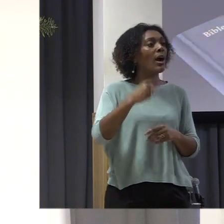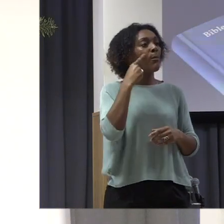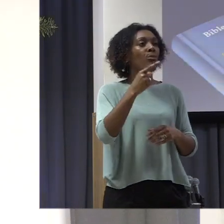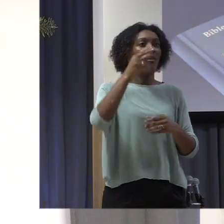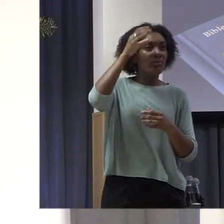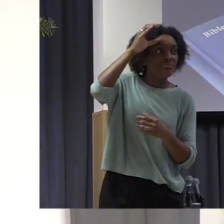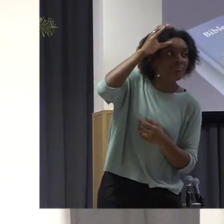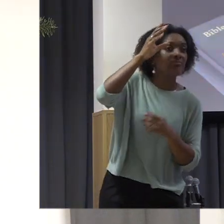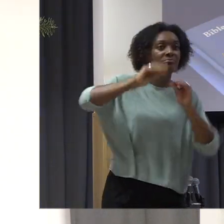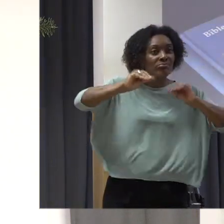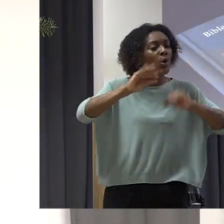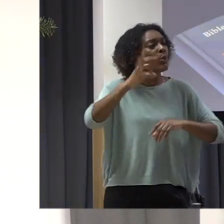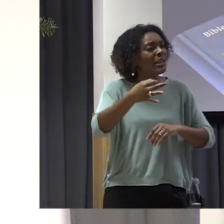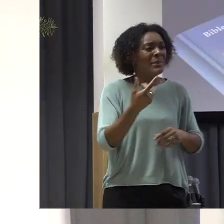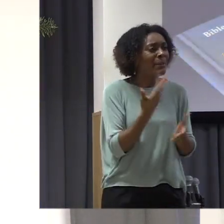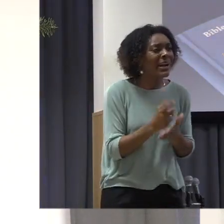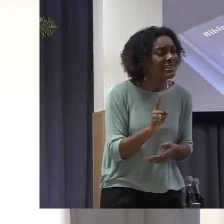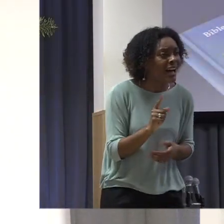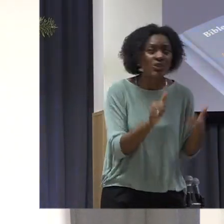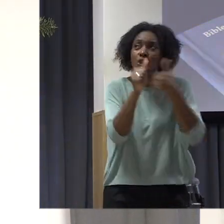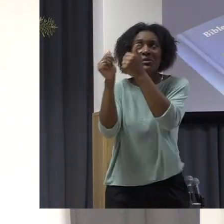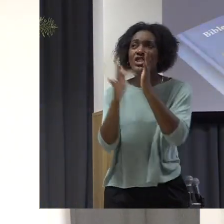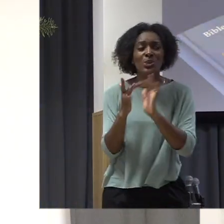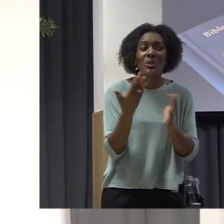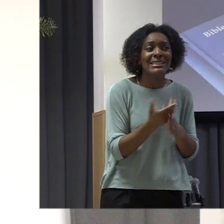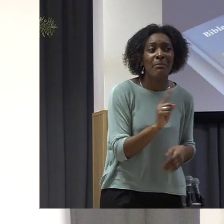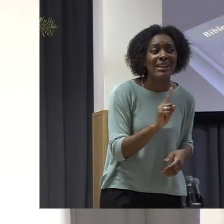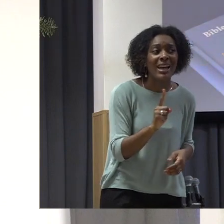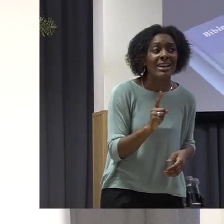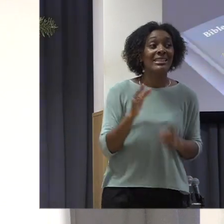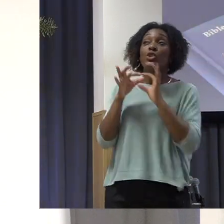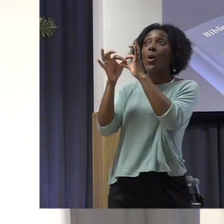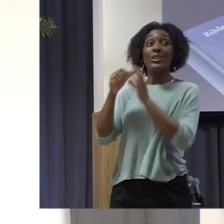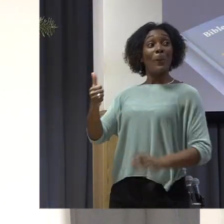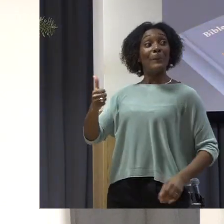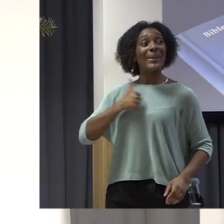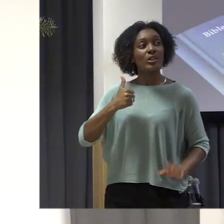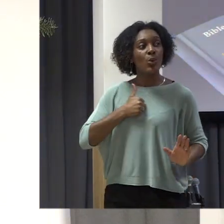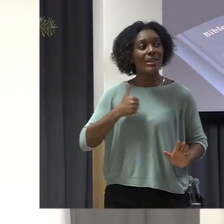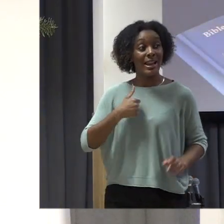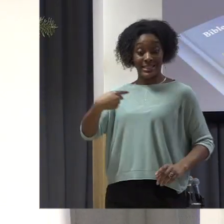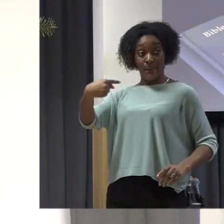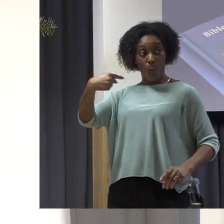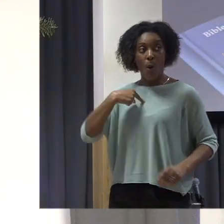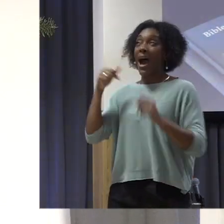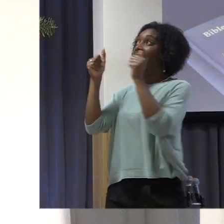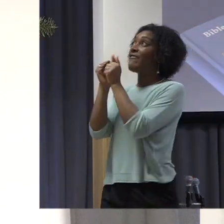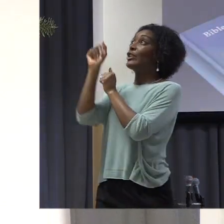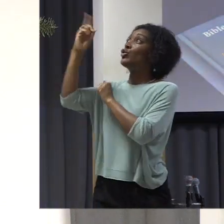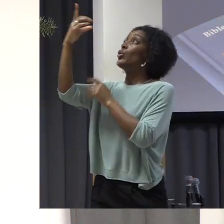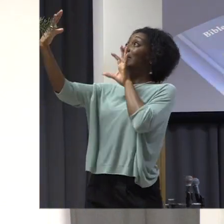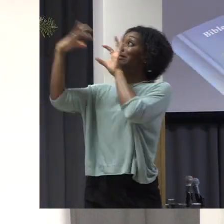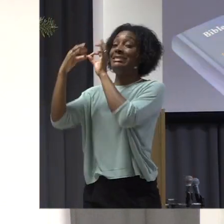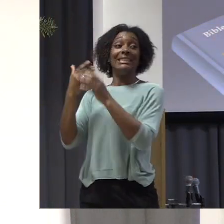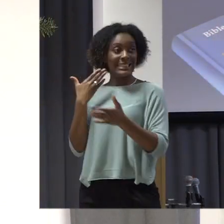des exhortations, mais ce n'est pas ça la marche avec Dieu. C'est une relation personnelle avec Dieu qui me montre que j'ai compris que j'aime ce